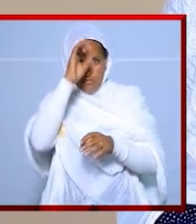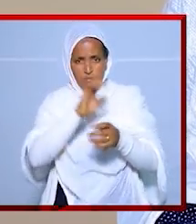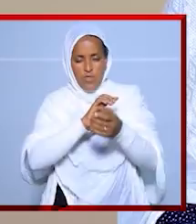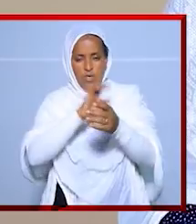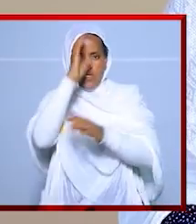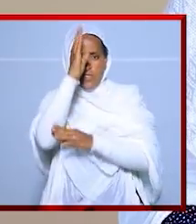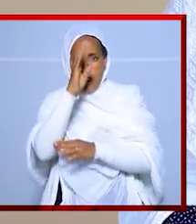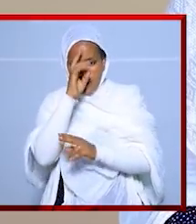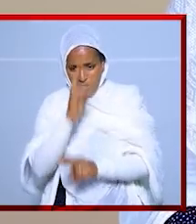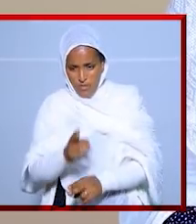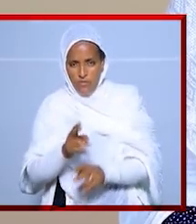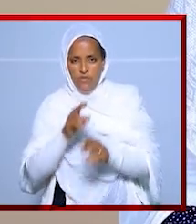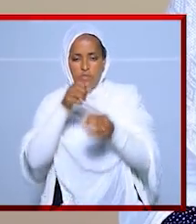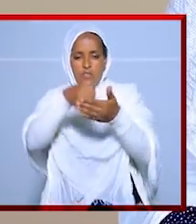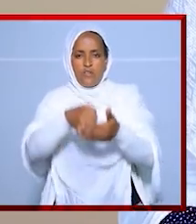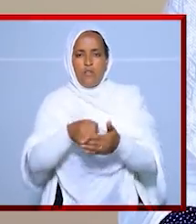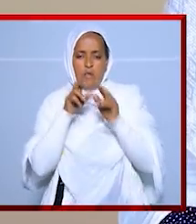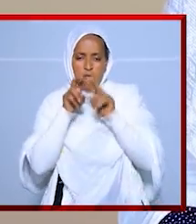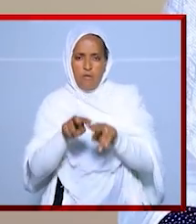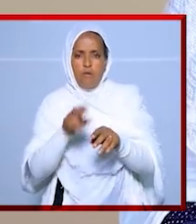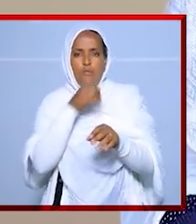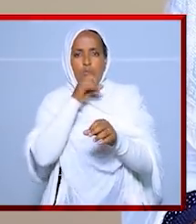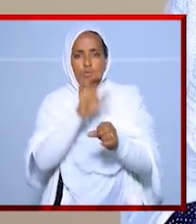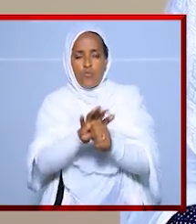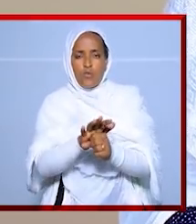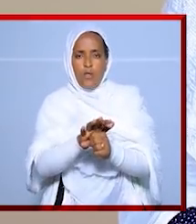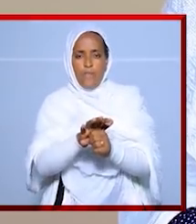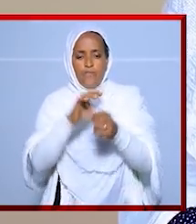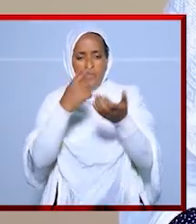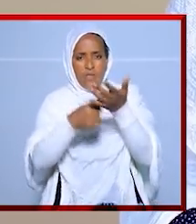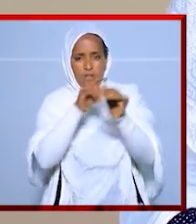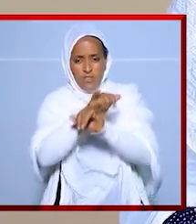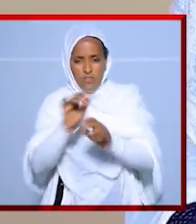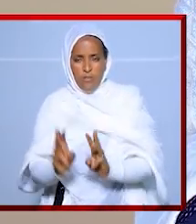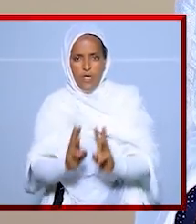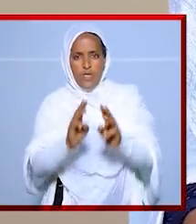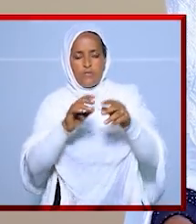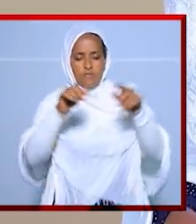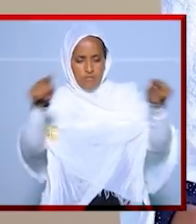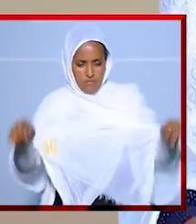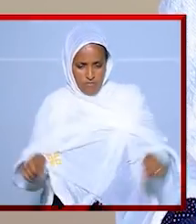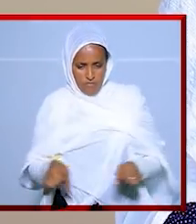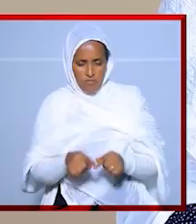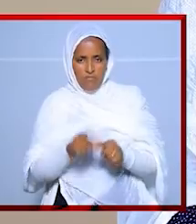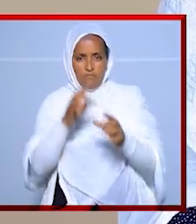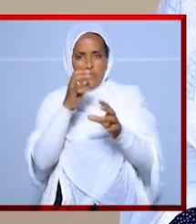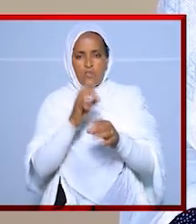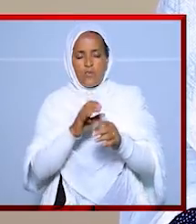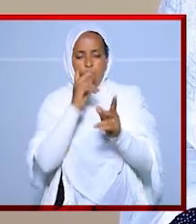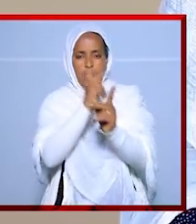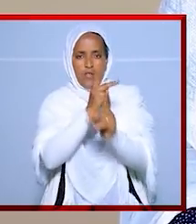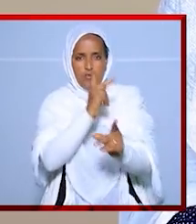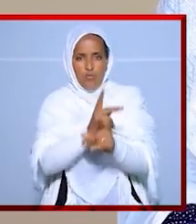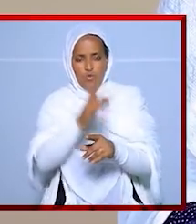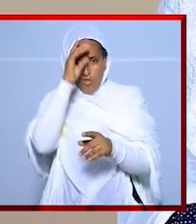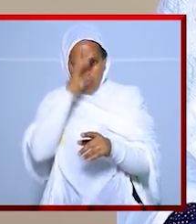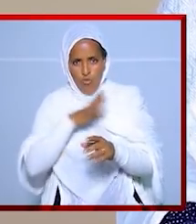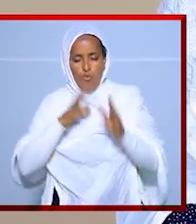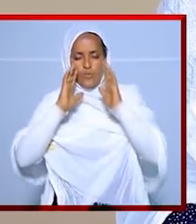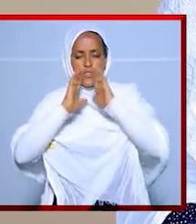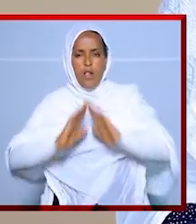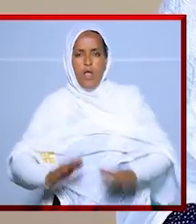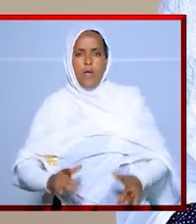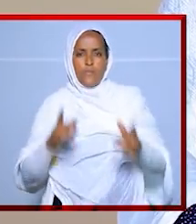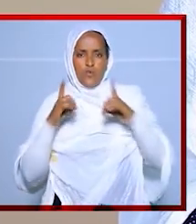ሲያስጠብቅ የእግዚአብሔርንም ክብር ሲያጸና እንመለከታለን። እንግዲህ በብሉይ ኪዳን በእንዲህ አይነት መልኩ ግዛታቸው ርስታቸውን የሚያስጠብቁ